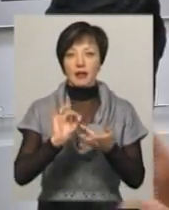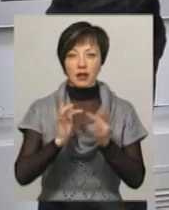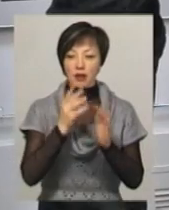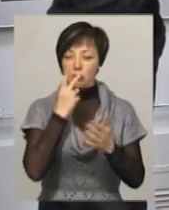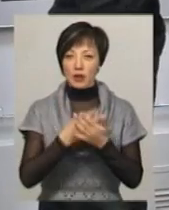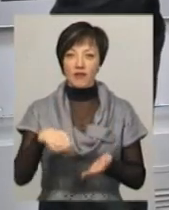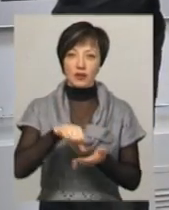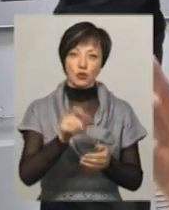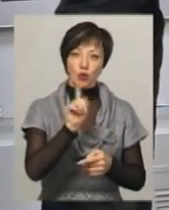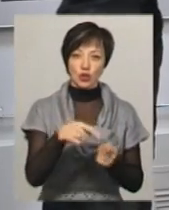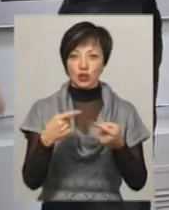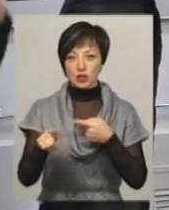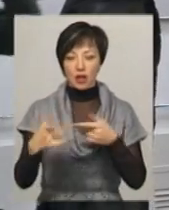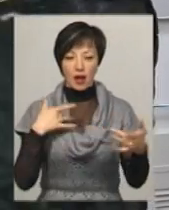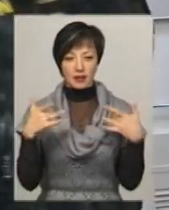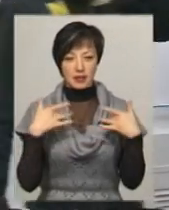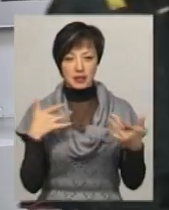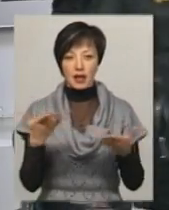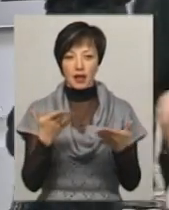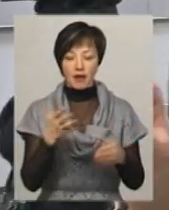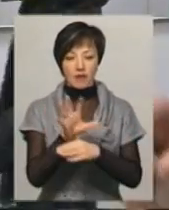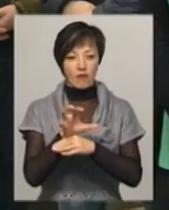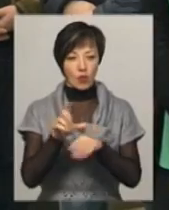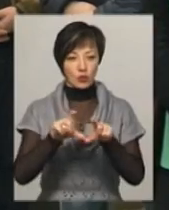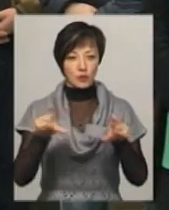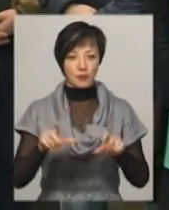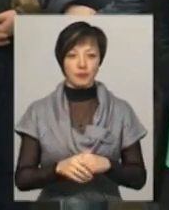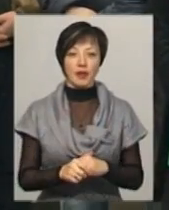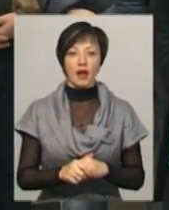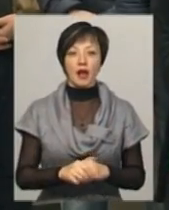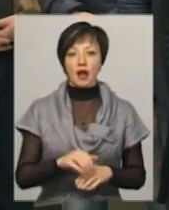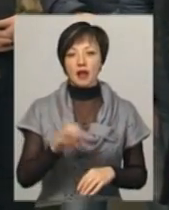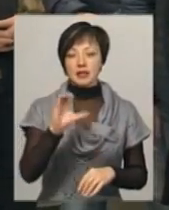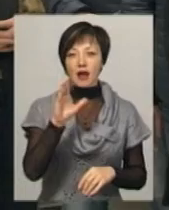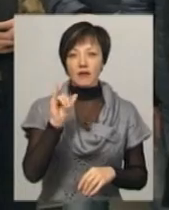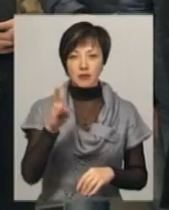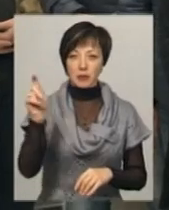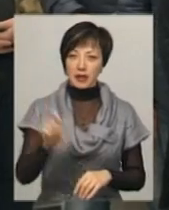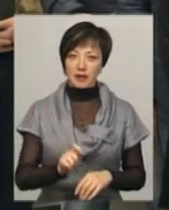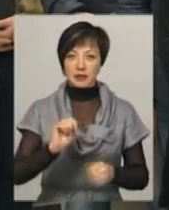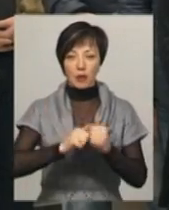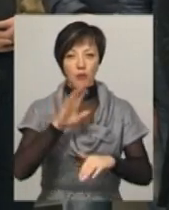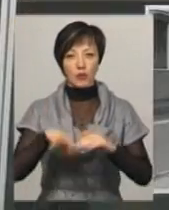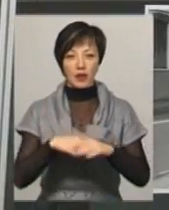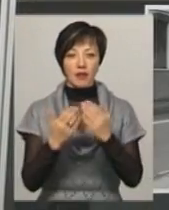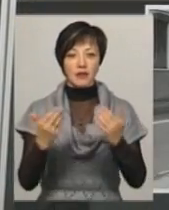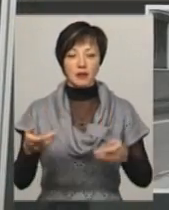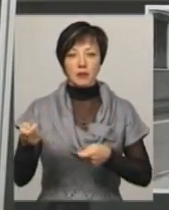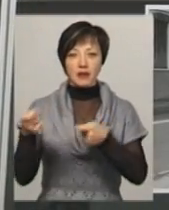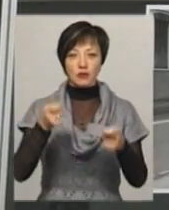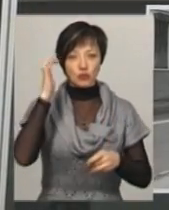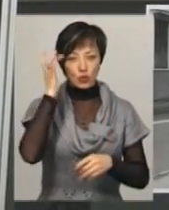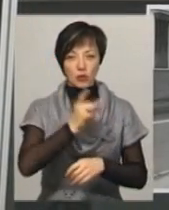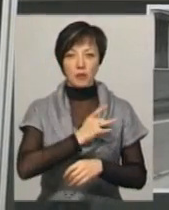переглянути виступ того чи іншого артиста, який відзняв фотограф. Фотограф Юрій Савін приїхав з Кам'янця-Подільського. На виставку привіз чорно-білу